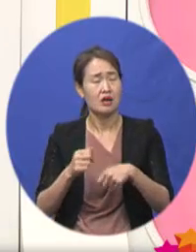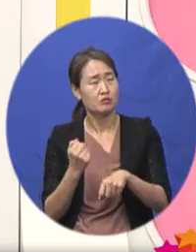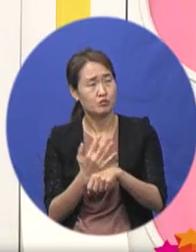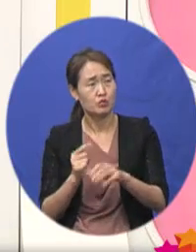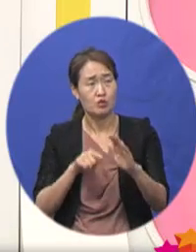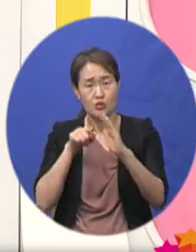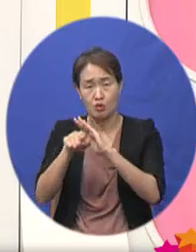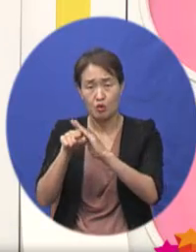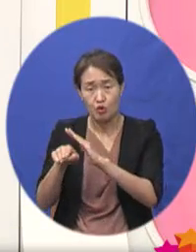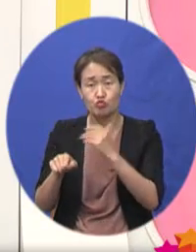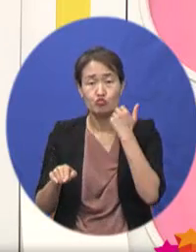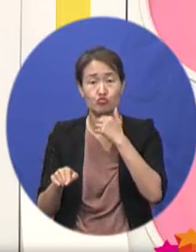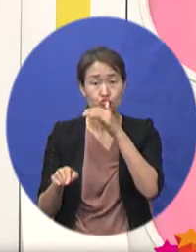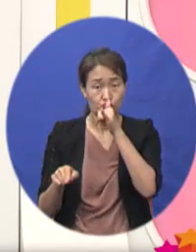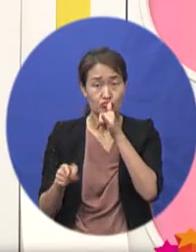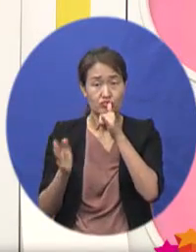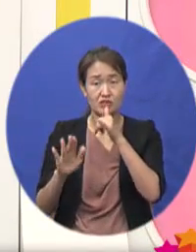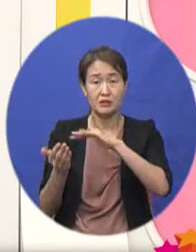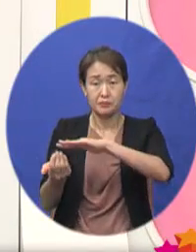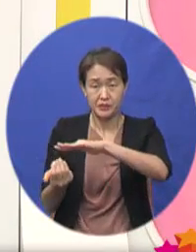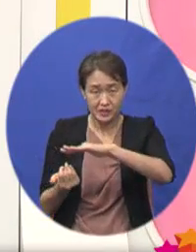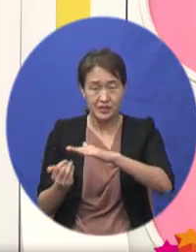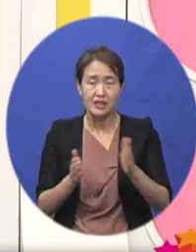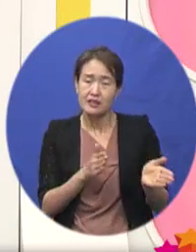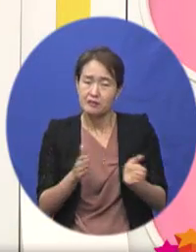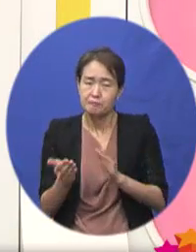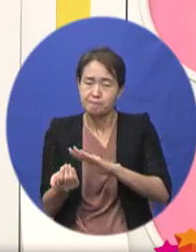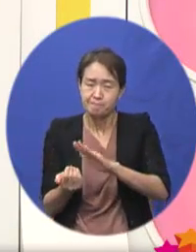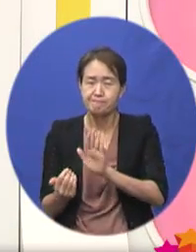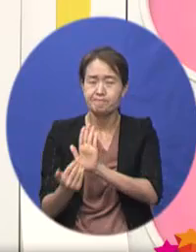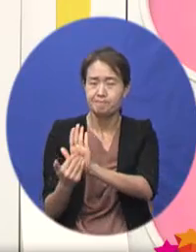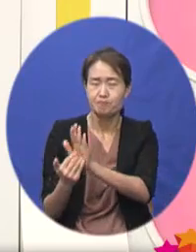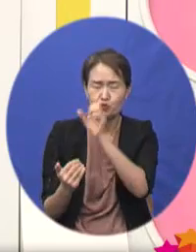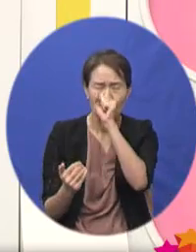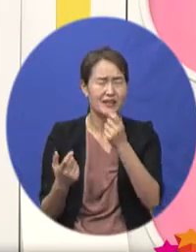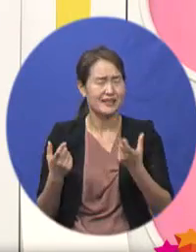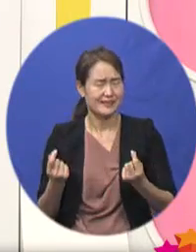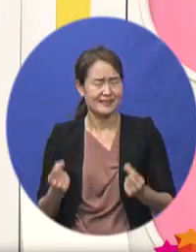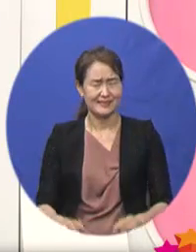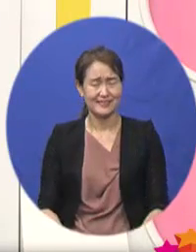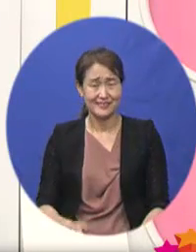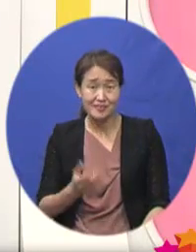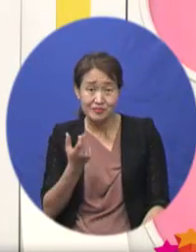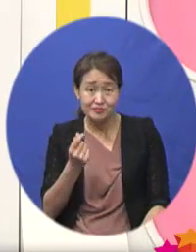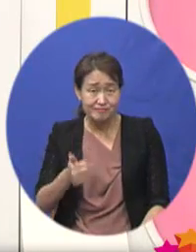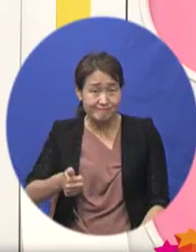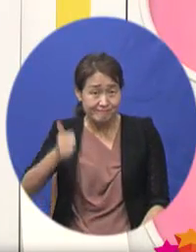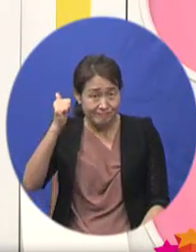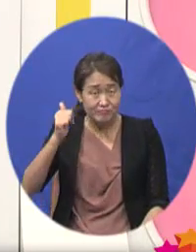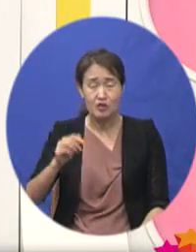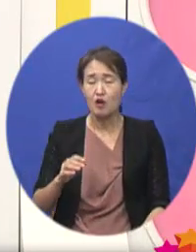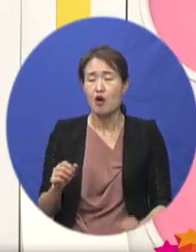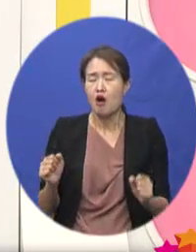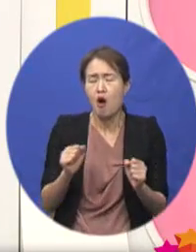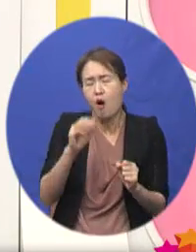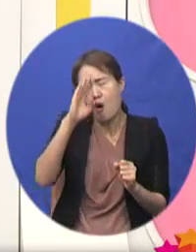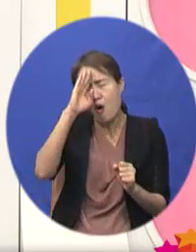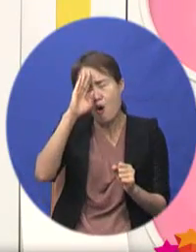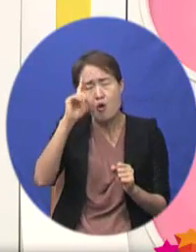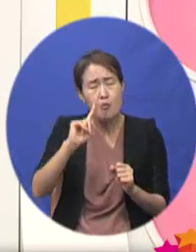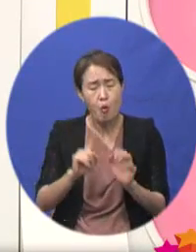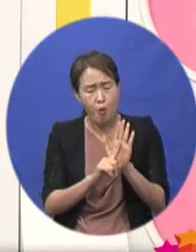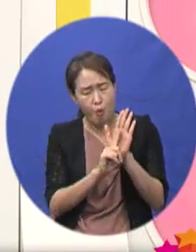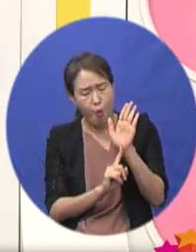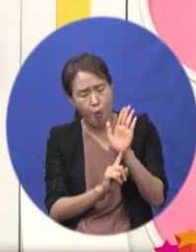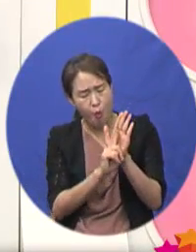없이 가는 상황도 생기지만 네. 미리미리 예방하는 게 가장 중요할 것 같습니다. 예방이 최고죠. 네. 네. 이렇게 냉방병 걸리는 게 온도 차이가